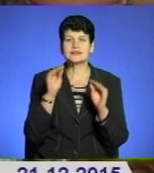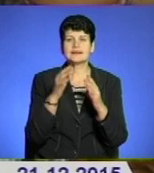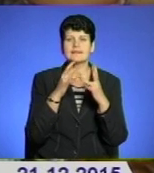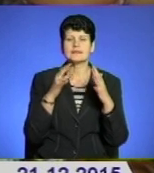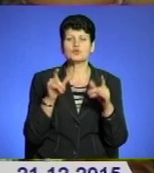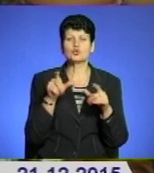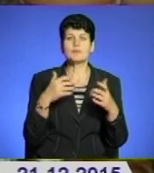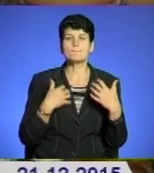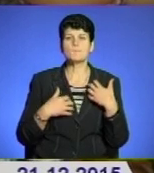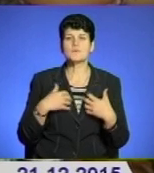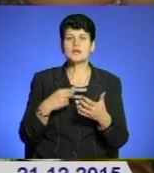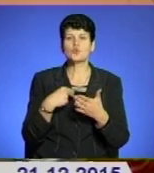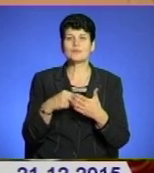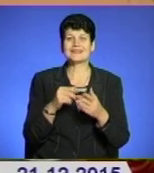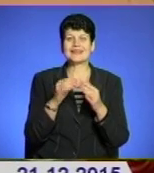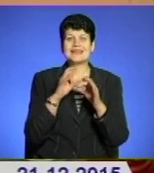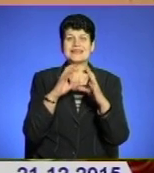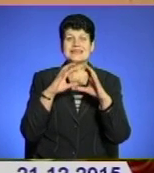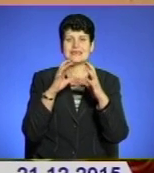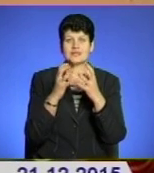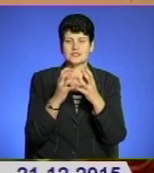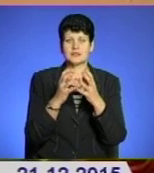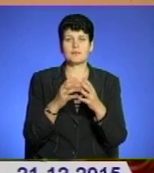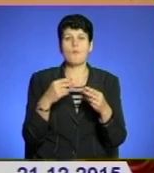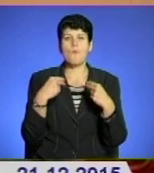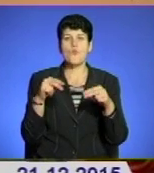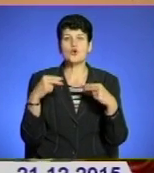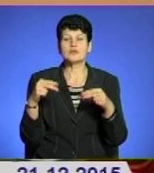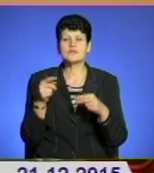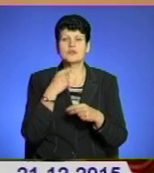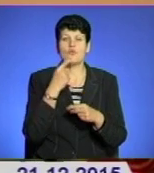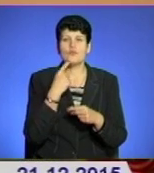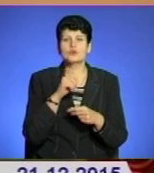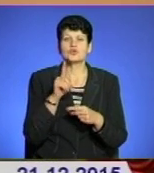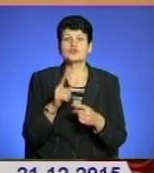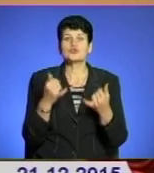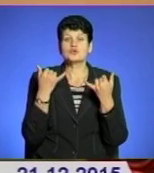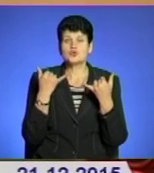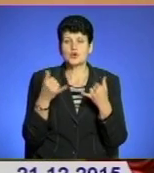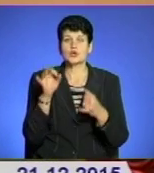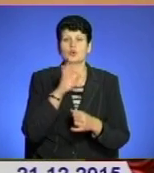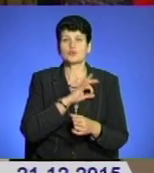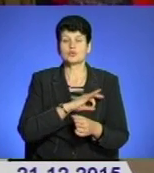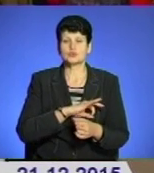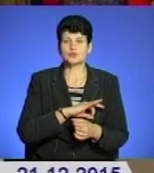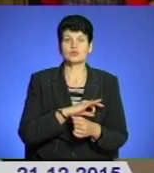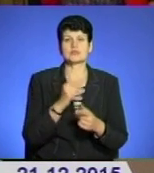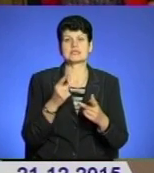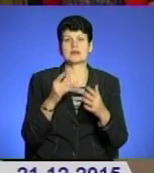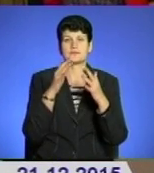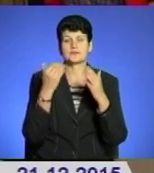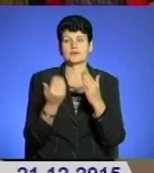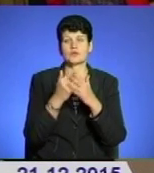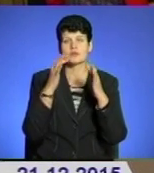люди поспішають придбати іграшки. Продавці новорічних товарів кажуть, що нині користуються попитом новорічні прикраси